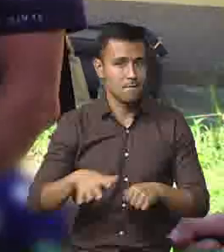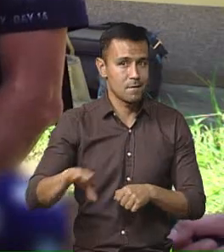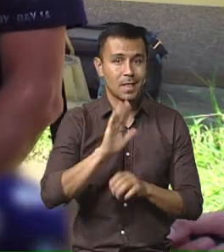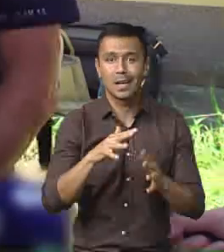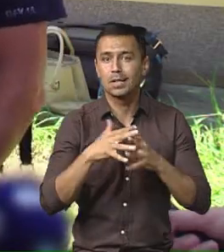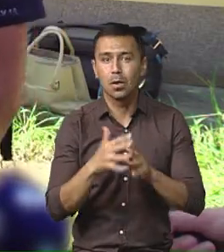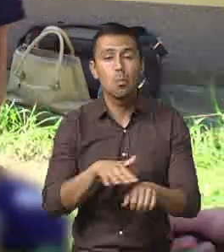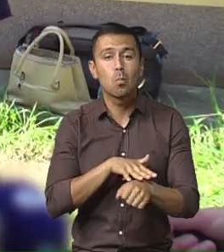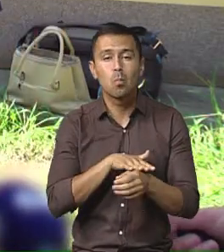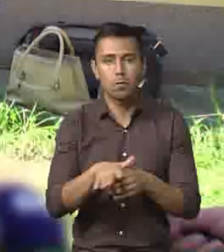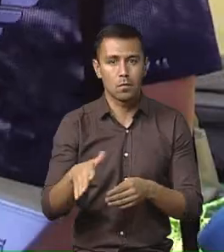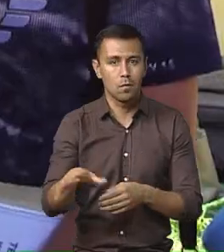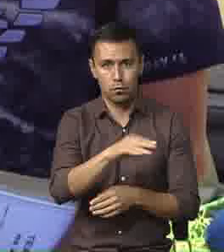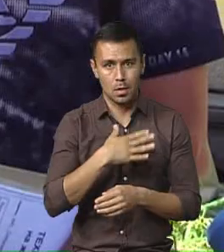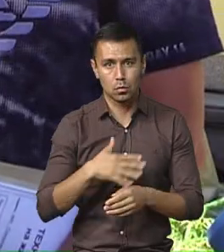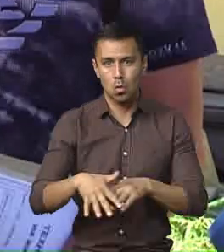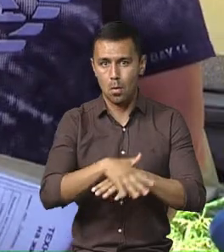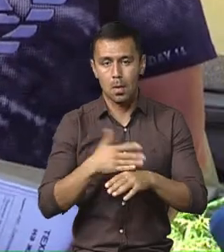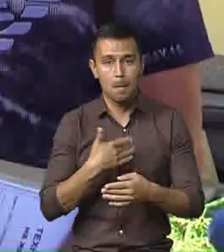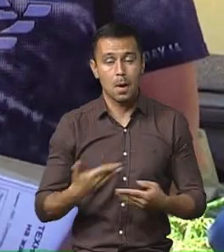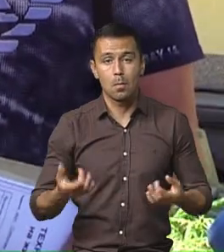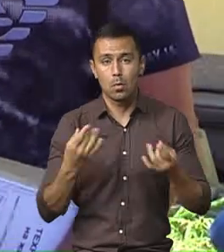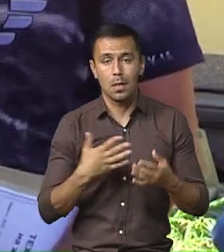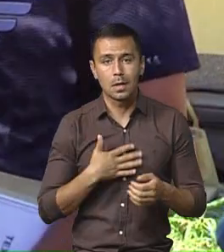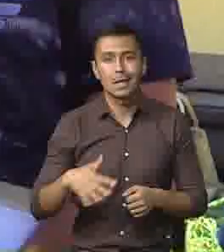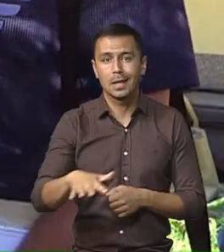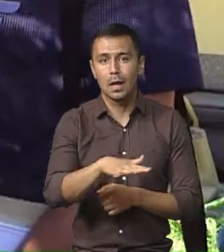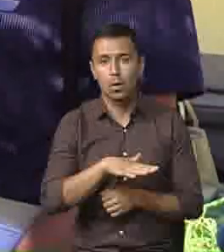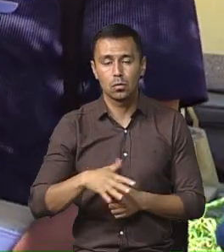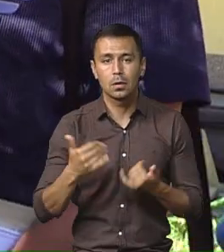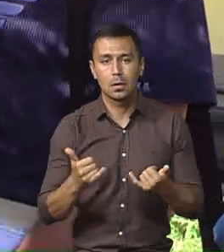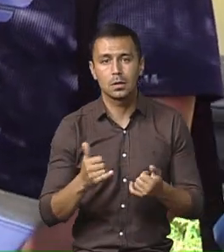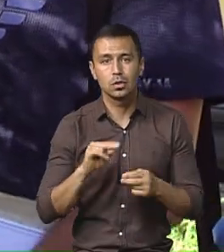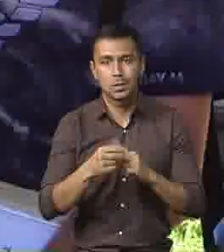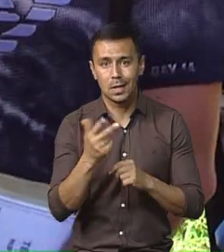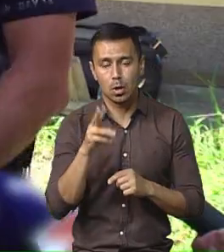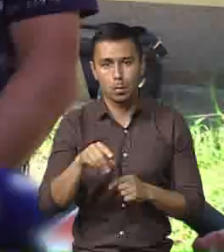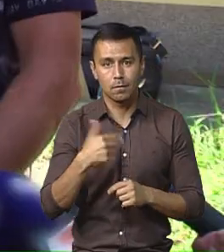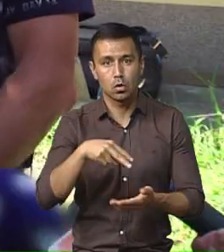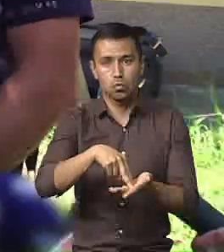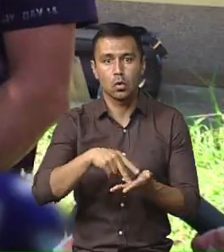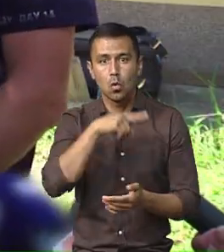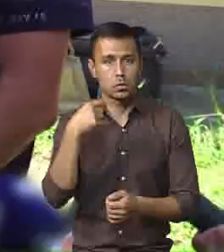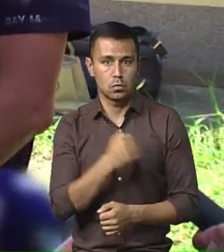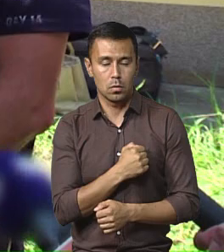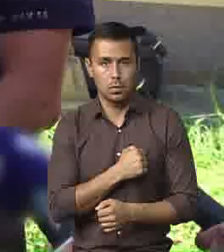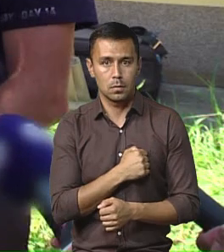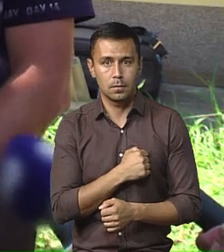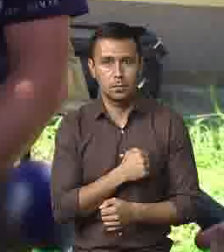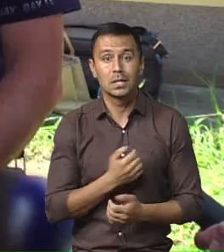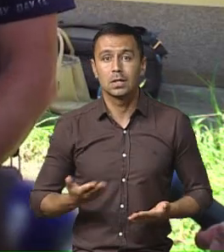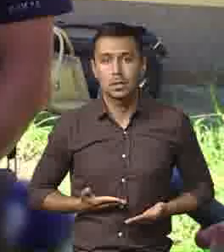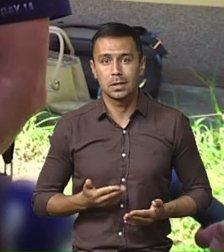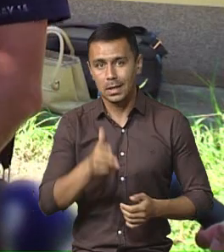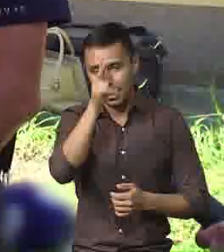село, повністю нашу всю громаду. Ми просто на нашій території, а через 3 кілометри вже стають русські. Живий, звісно, 3 місяці без